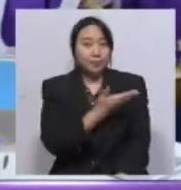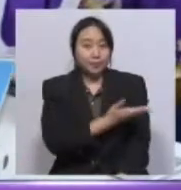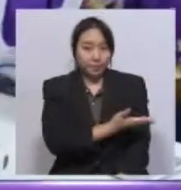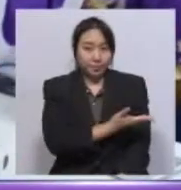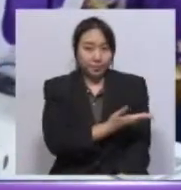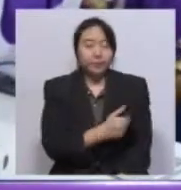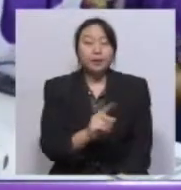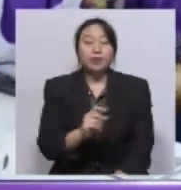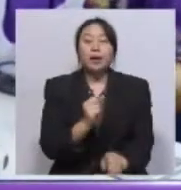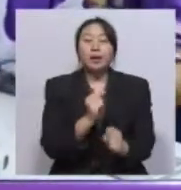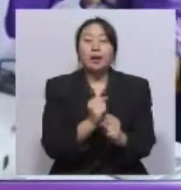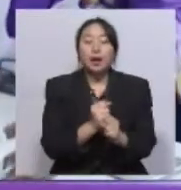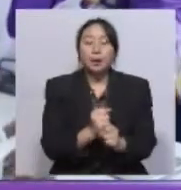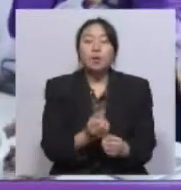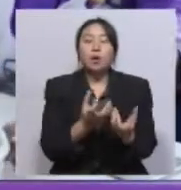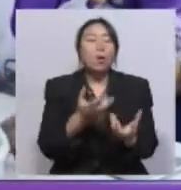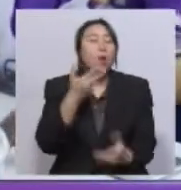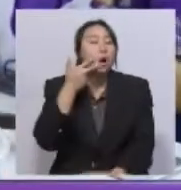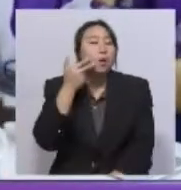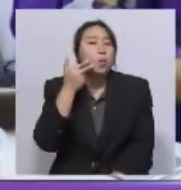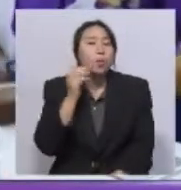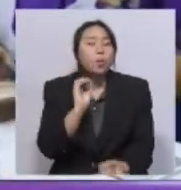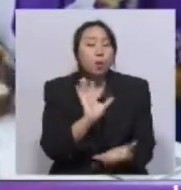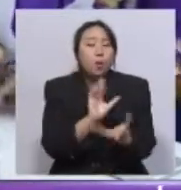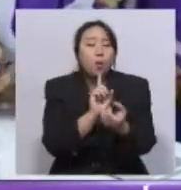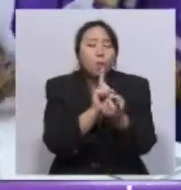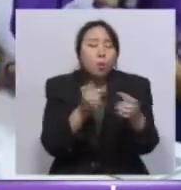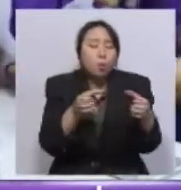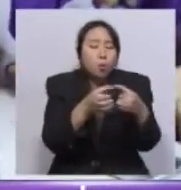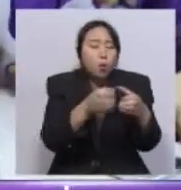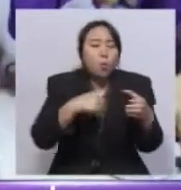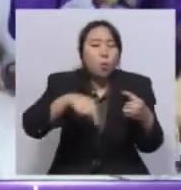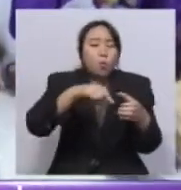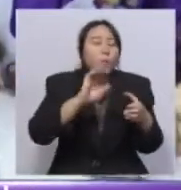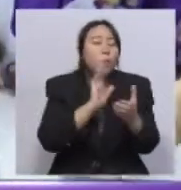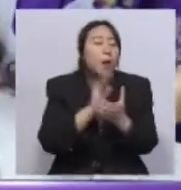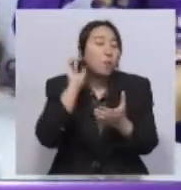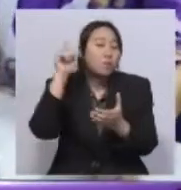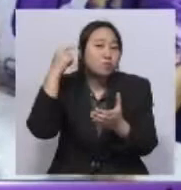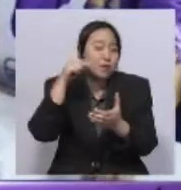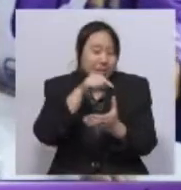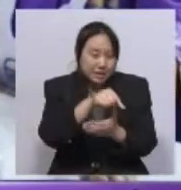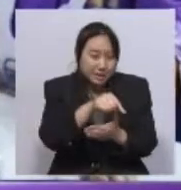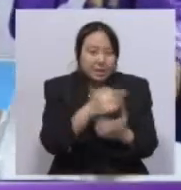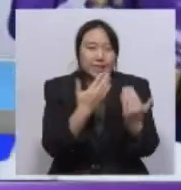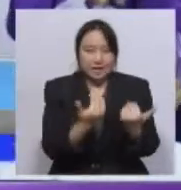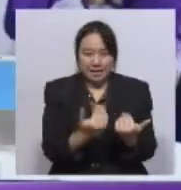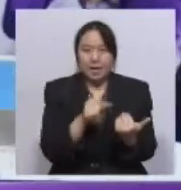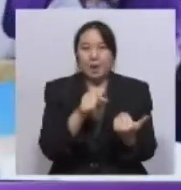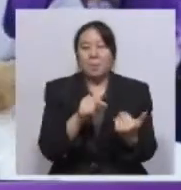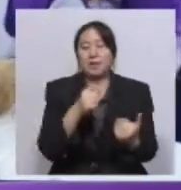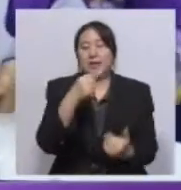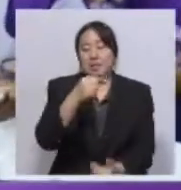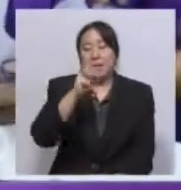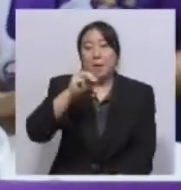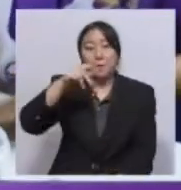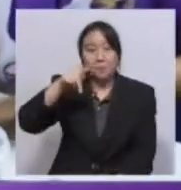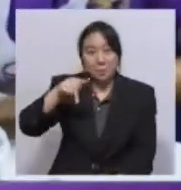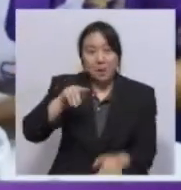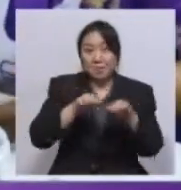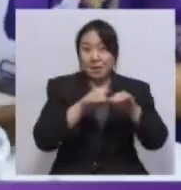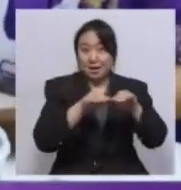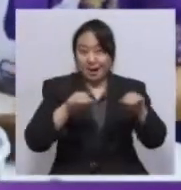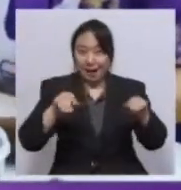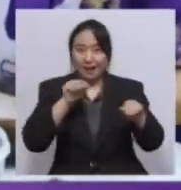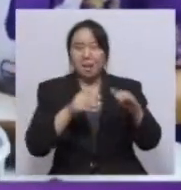คะคือขั้นตอนการผลิตขนมของกลุ่มแม่บ้านเกษตรกรบ้านปิงค่ะซึ่งที่นี้นะคะผ่านมาตรฐาน Primary GMP ค่ะที่สำคัญนะ